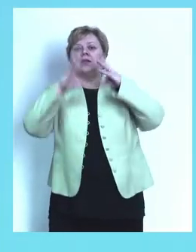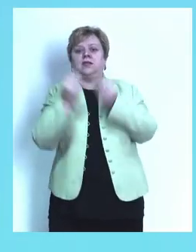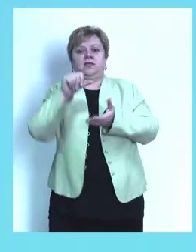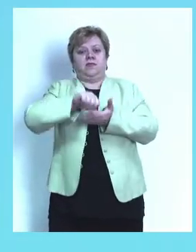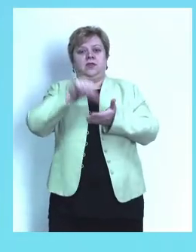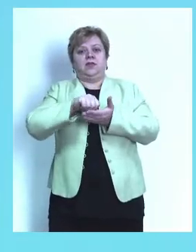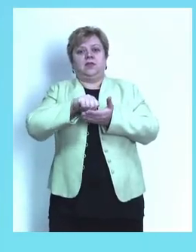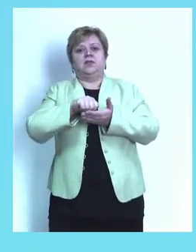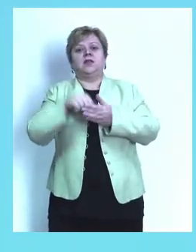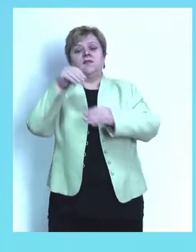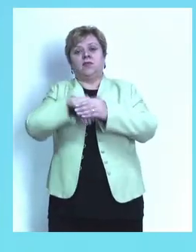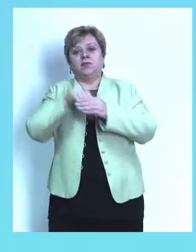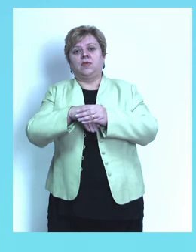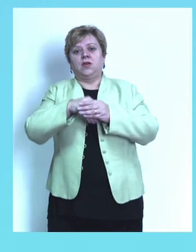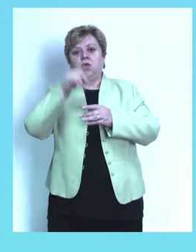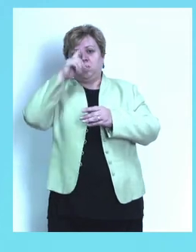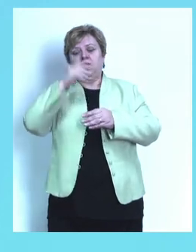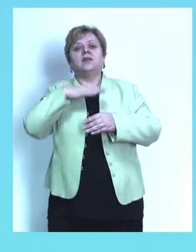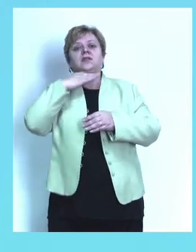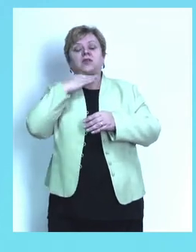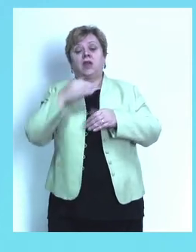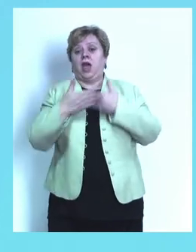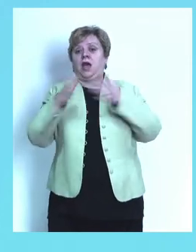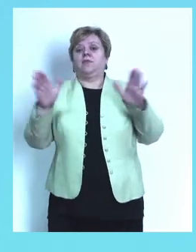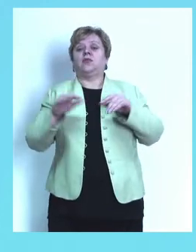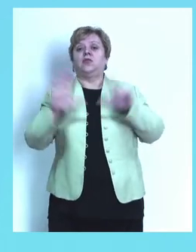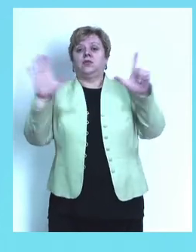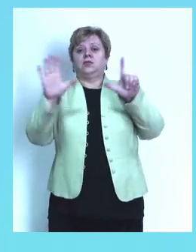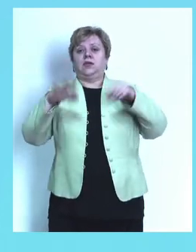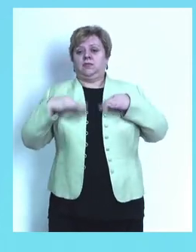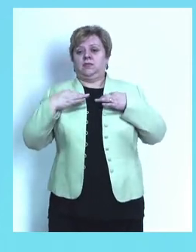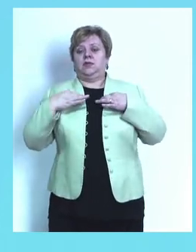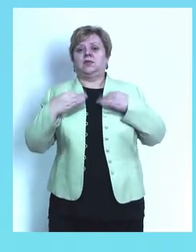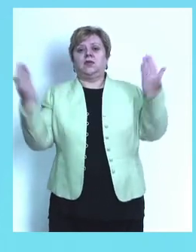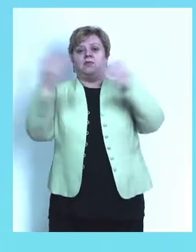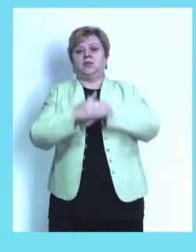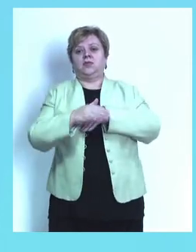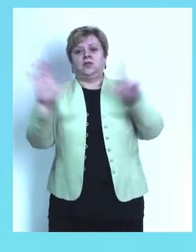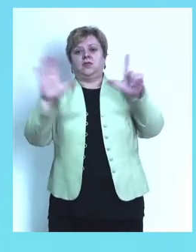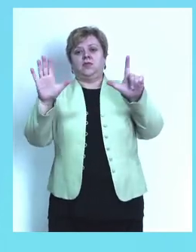19. Zëri yt, vlerë.